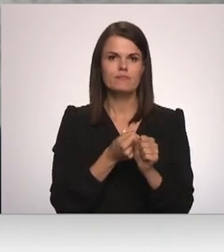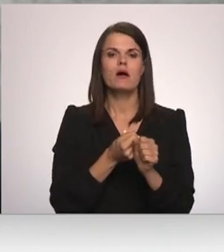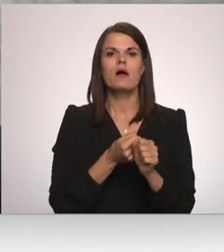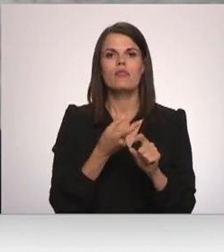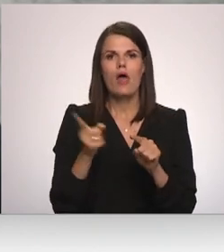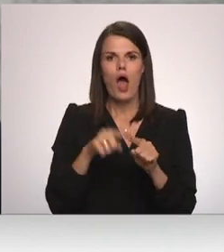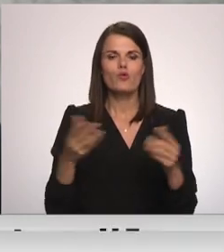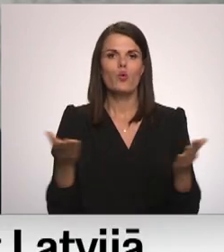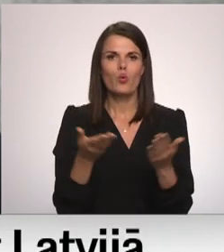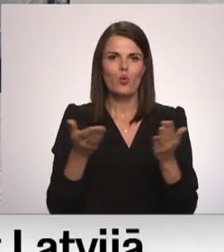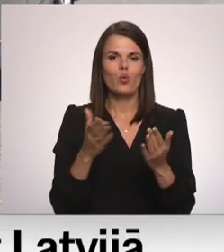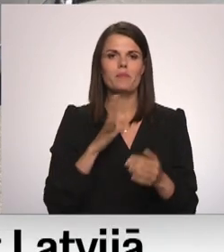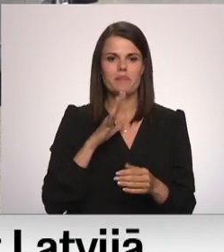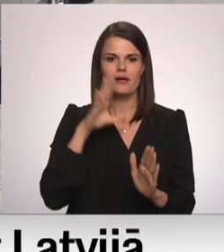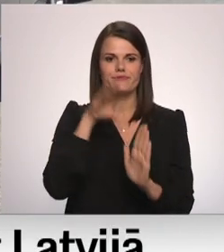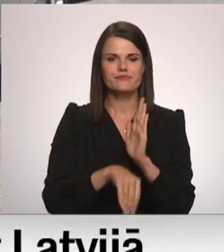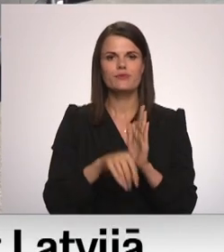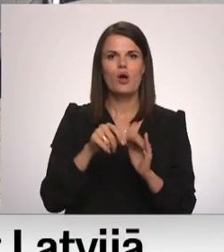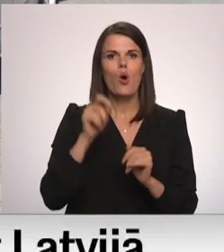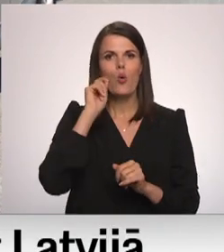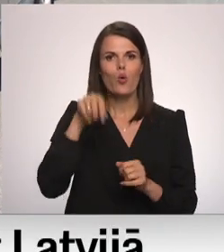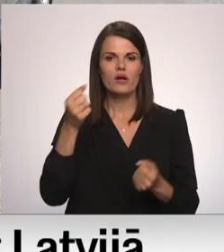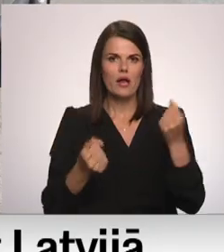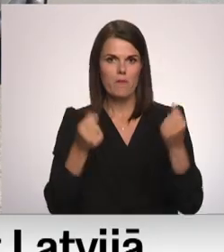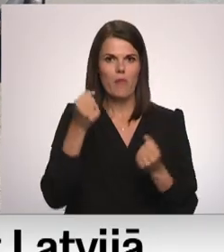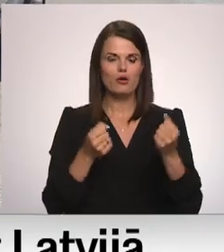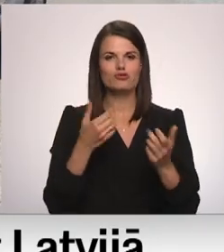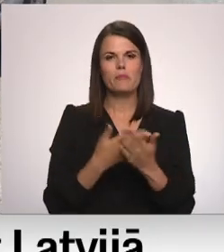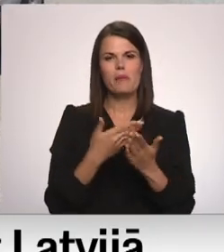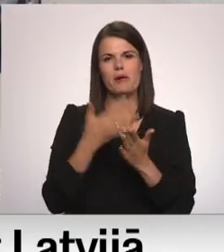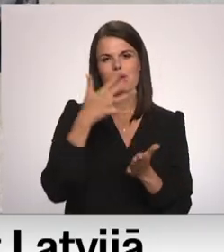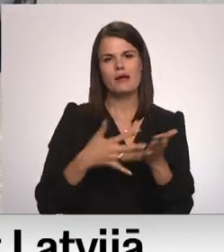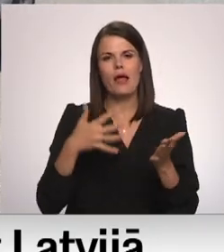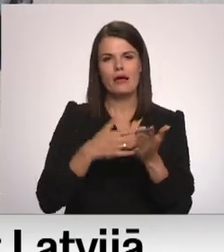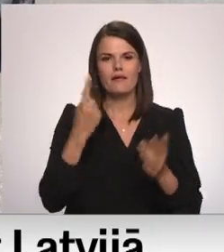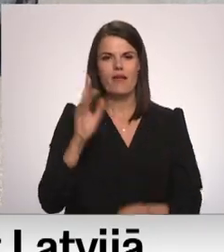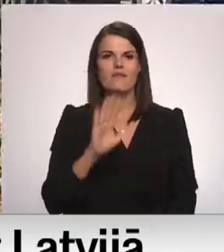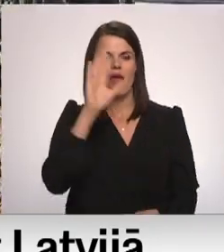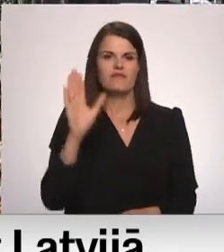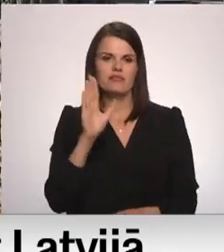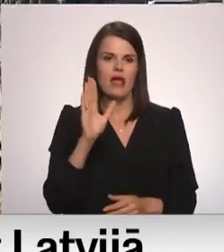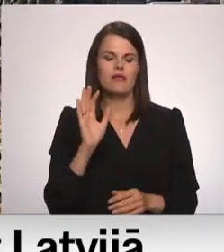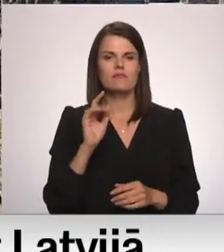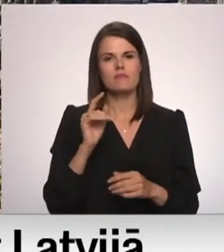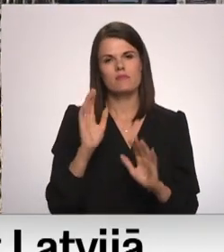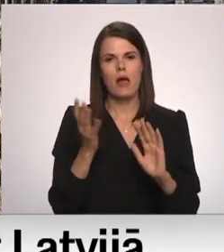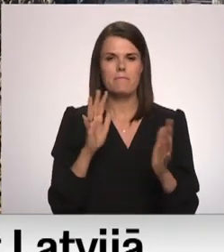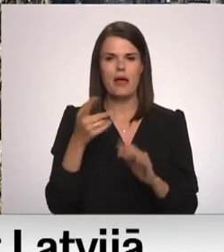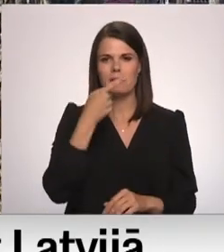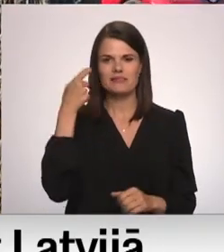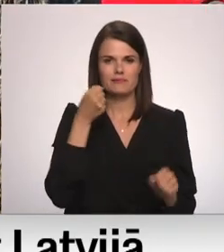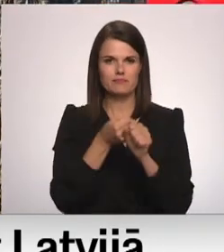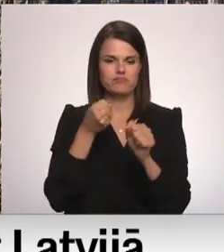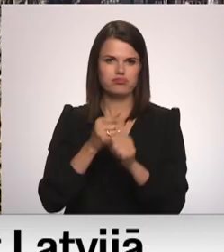tādi, kur ir iesaistīts Ukraiņu automašīnas. Un, ja mēs rēķinām tā pavisam rupja, ka mums dienā notiek 100 ceļu satiksmes negadījumu